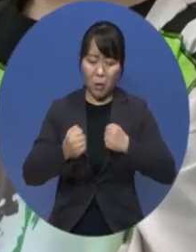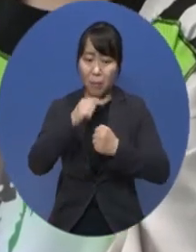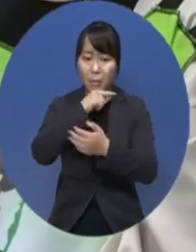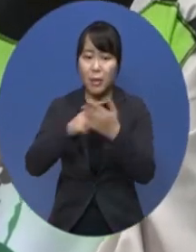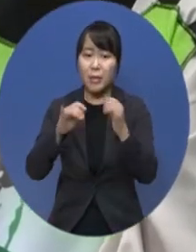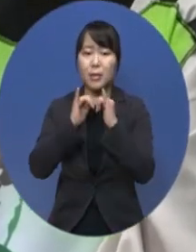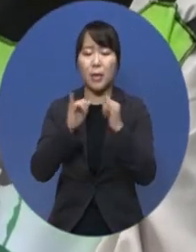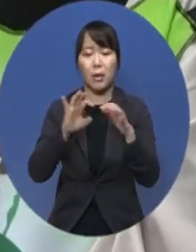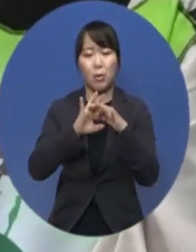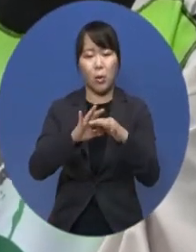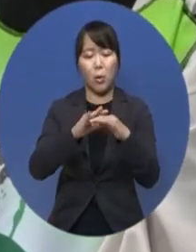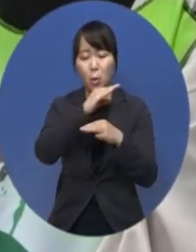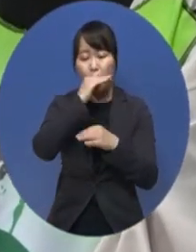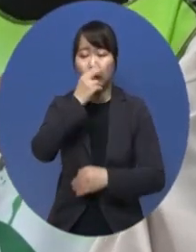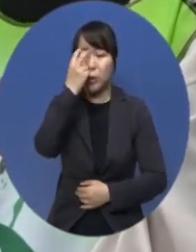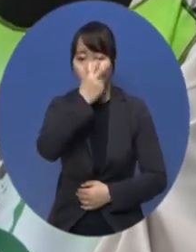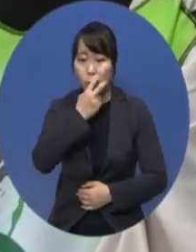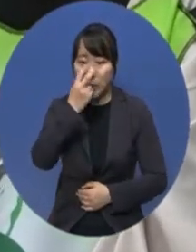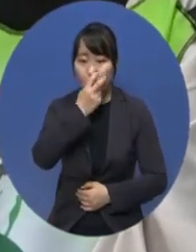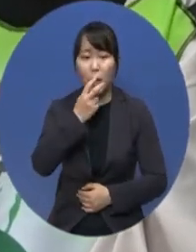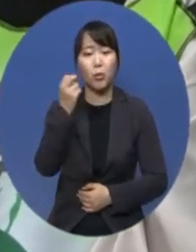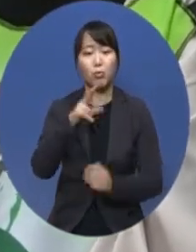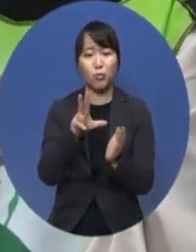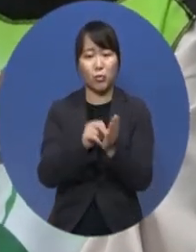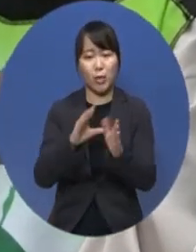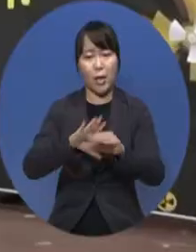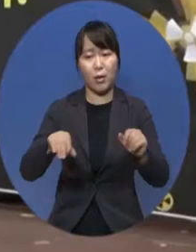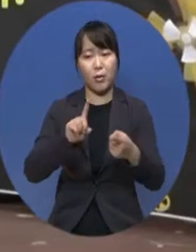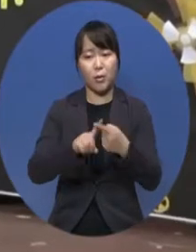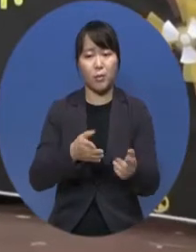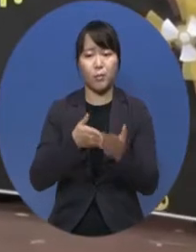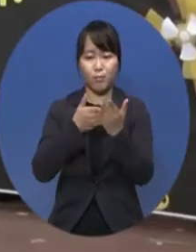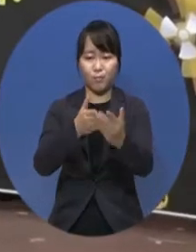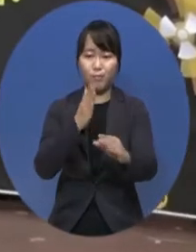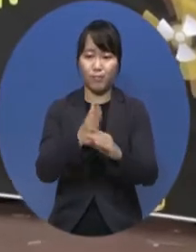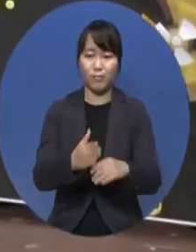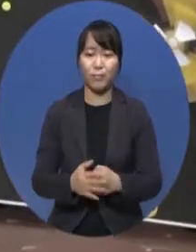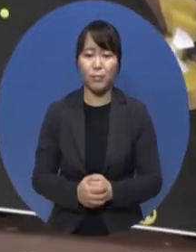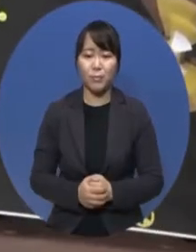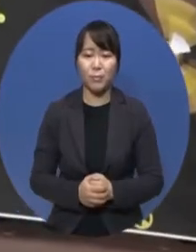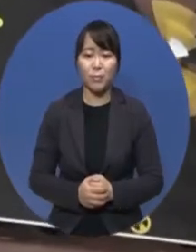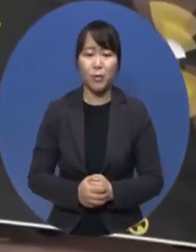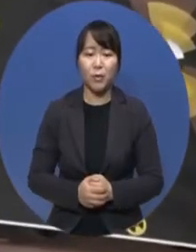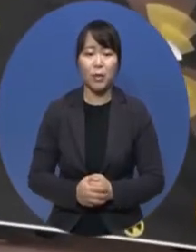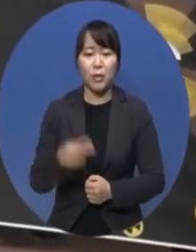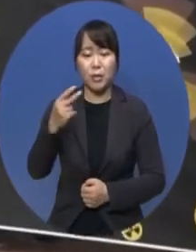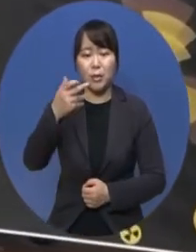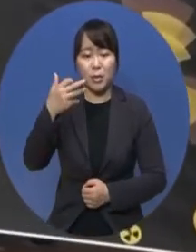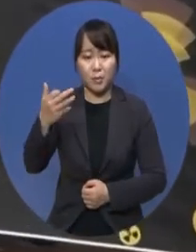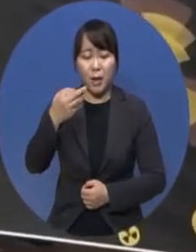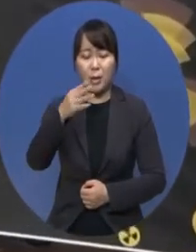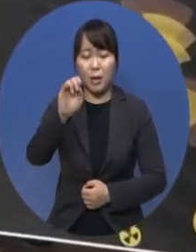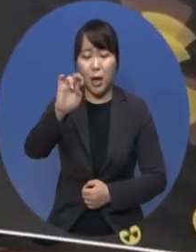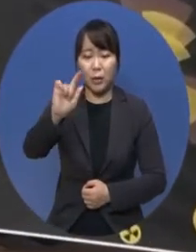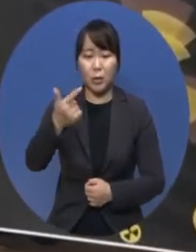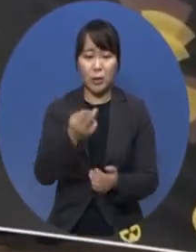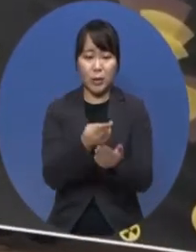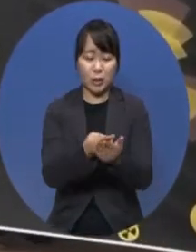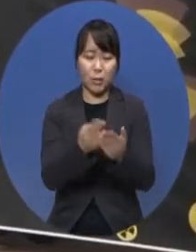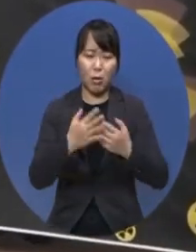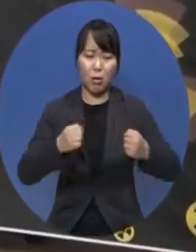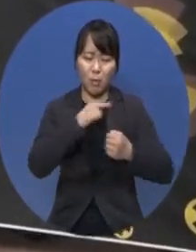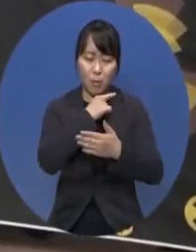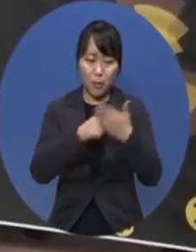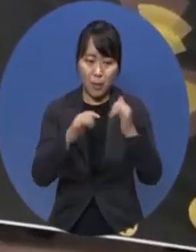대한 정당한 조사와 문제 해결을 요구하고 있습니다. 이들은 2018년 라돈 침대